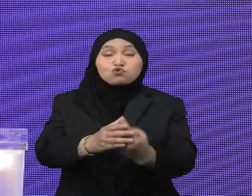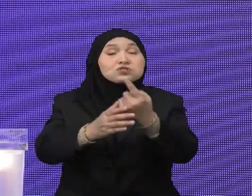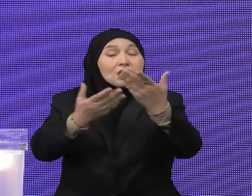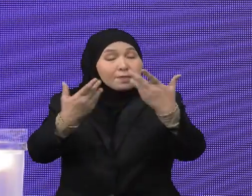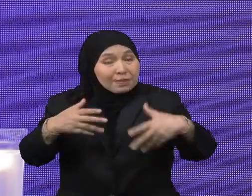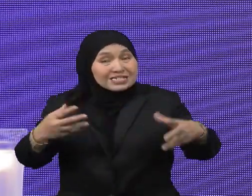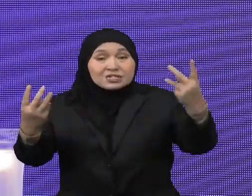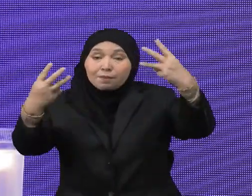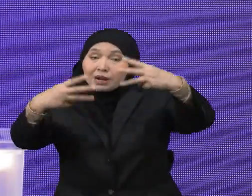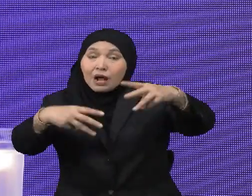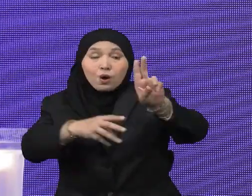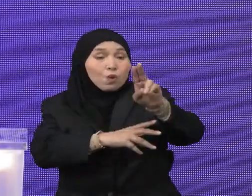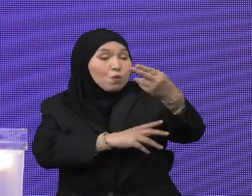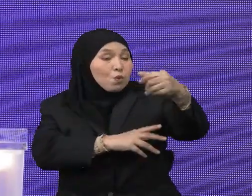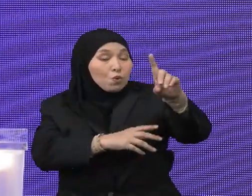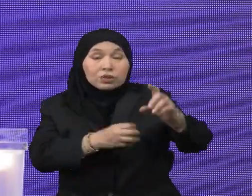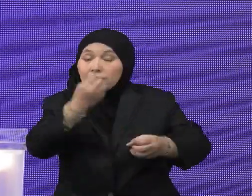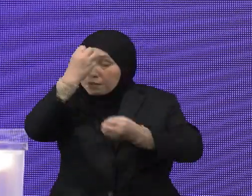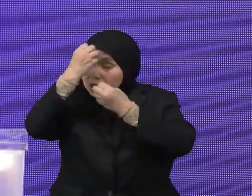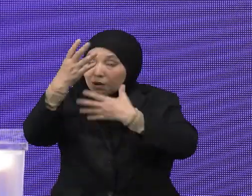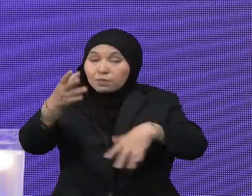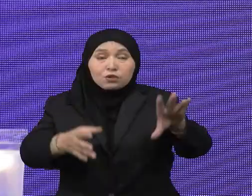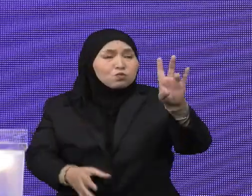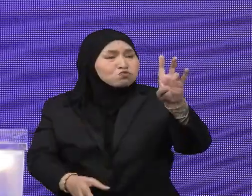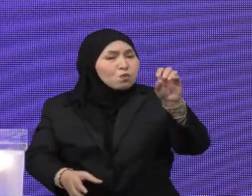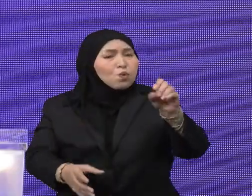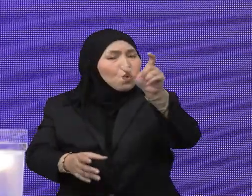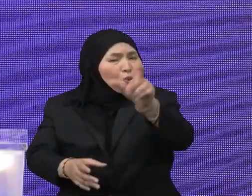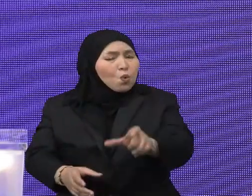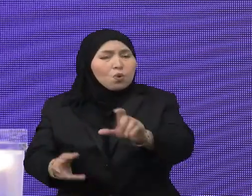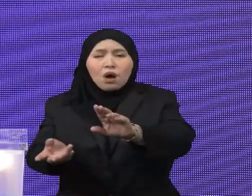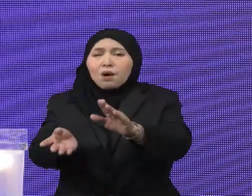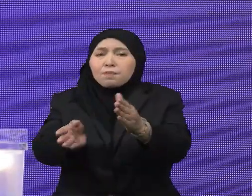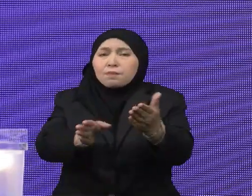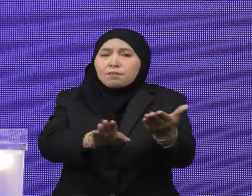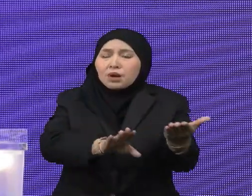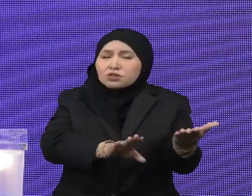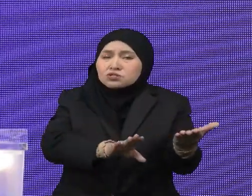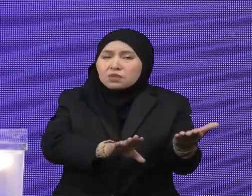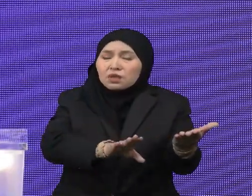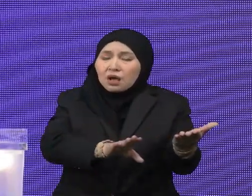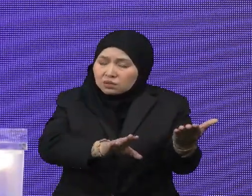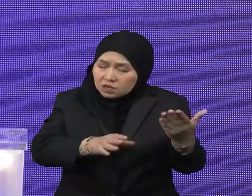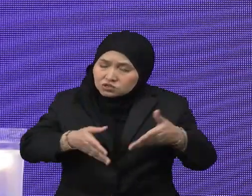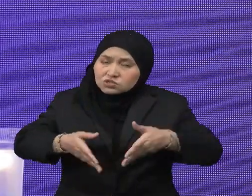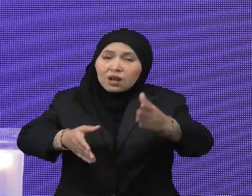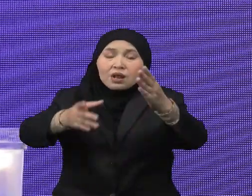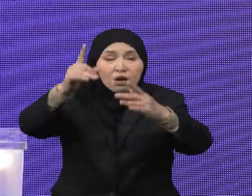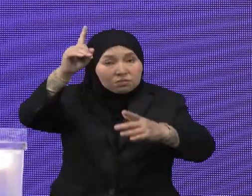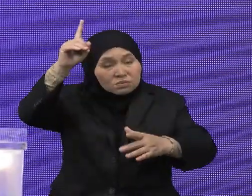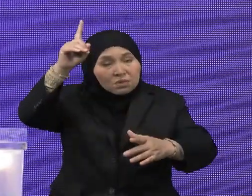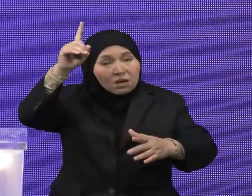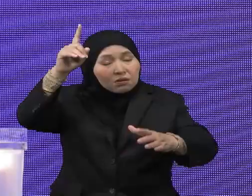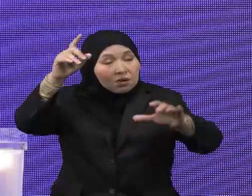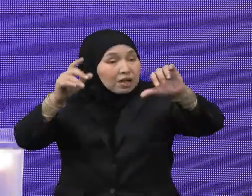uhud selepas di maklumkan 70 orang korban ataupun Syahid di jalan Allah selepas